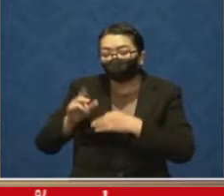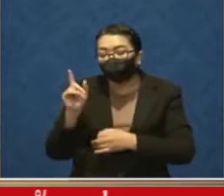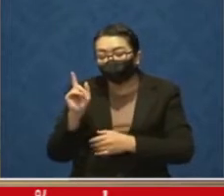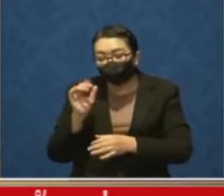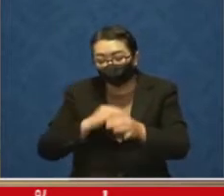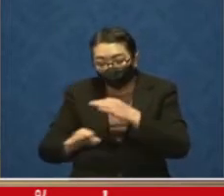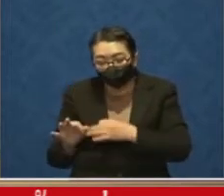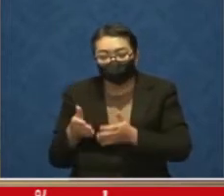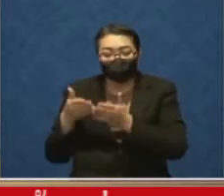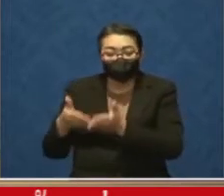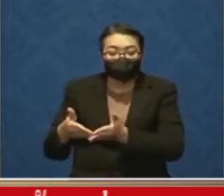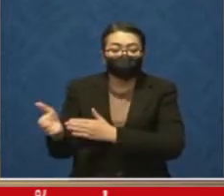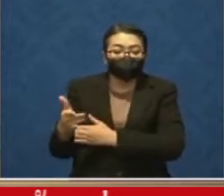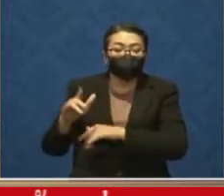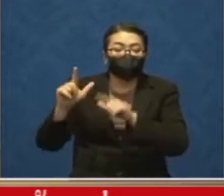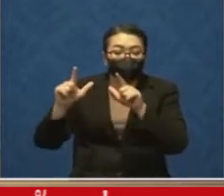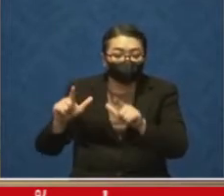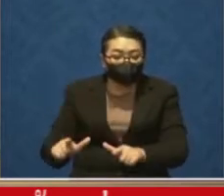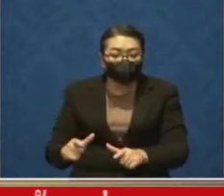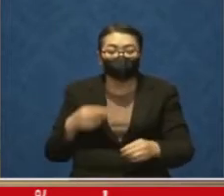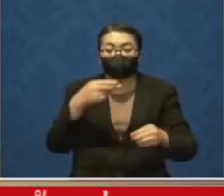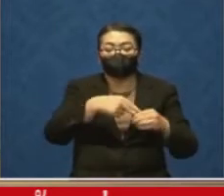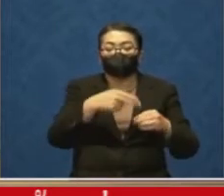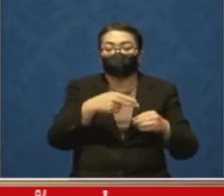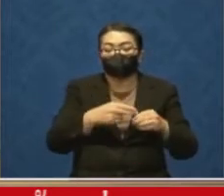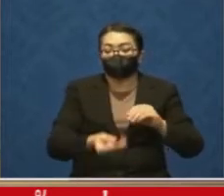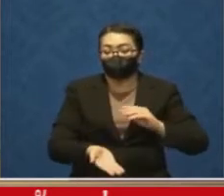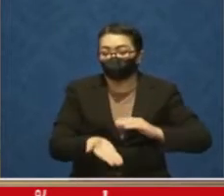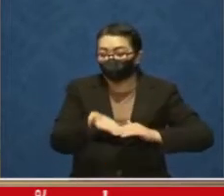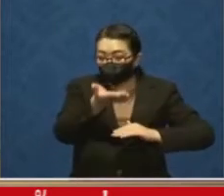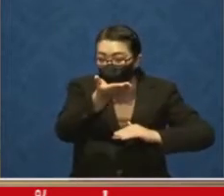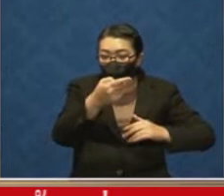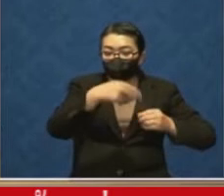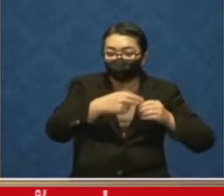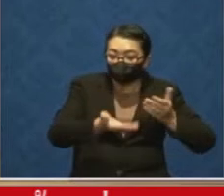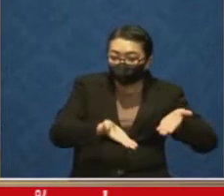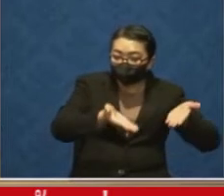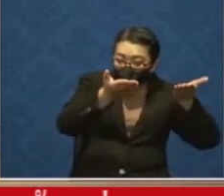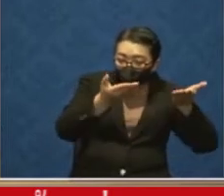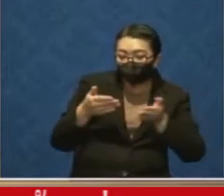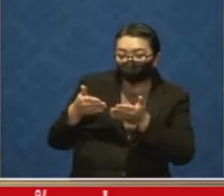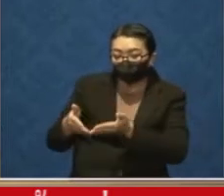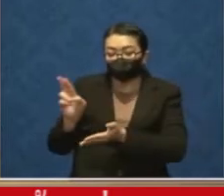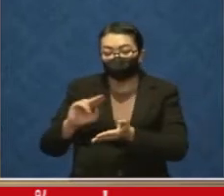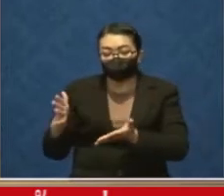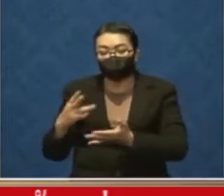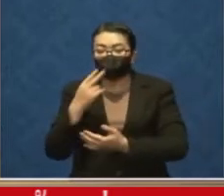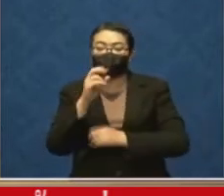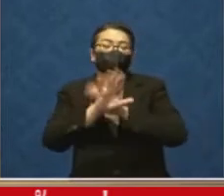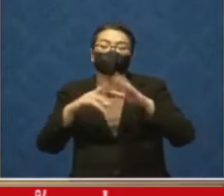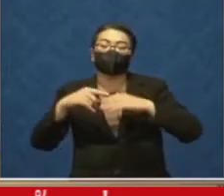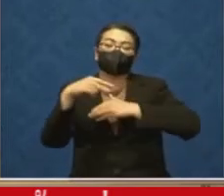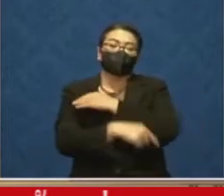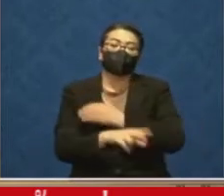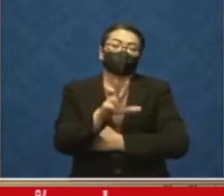อันนี้เหอประมงลดนะครับถึเวลาขึ้มารอดดีเซลของเหอประมงเพิ่มสรุปแล้วก็คือทัตวเจร นะครัมีการท translit น้มนไป